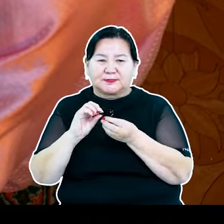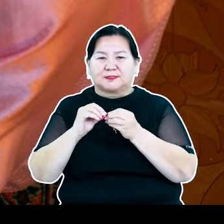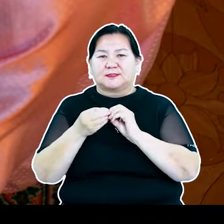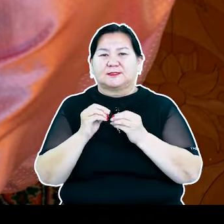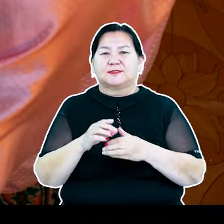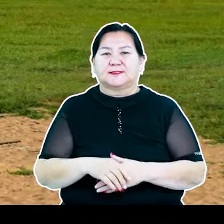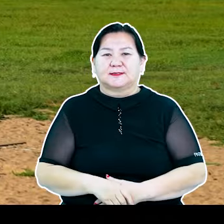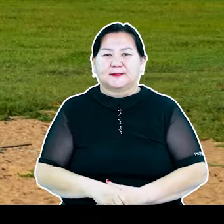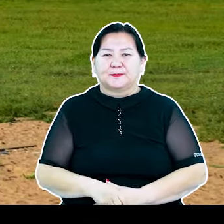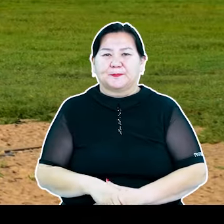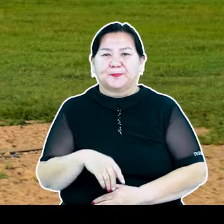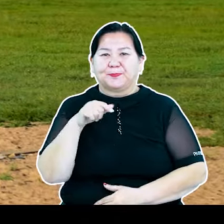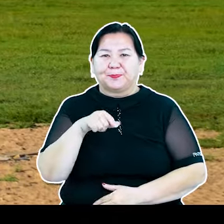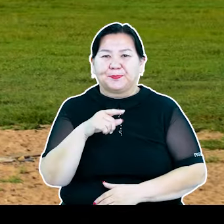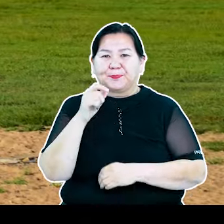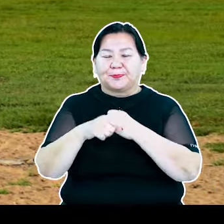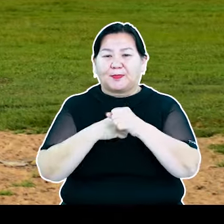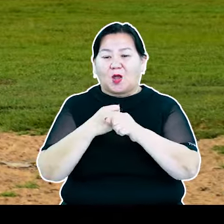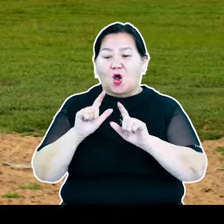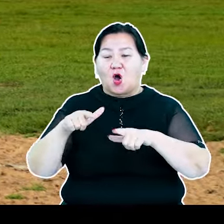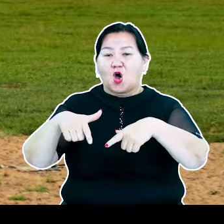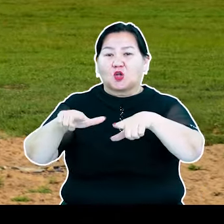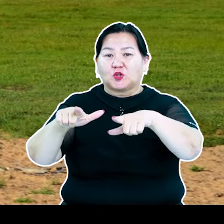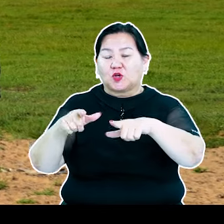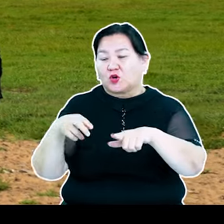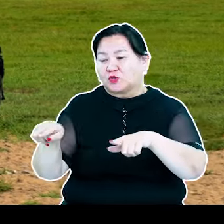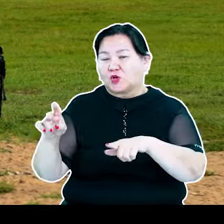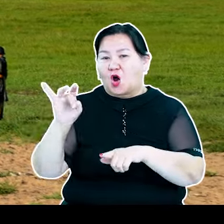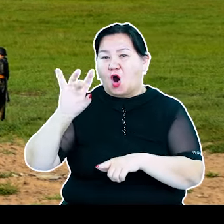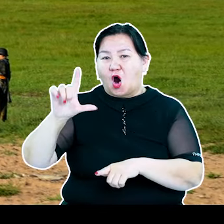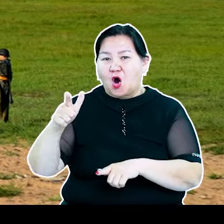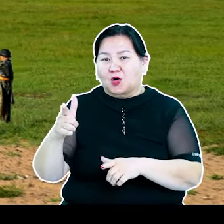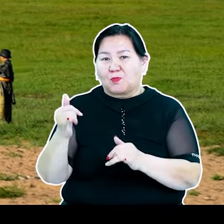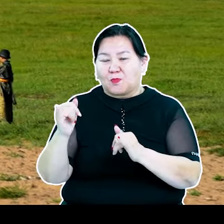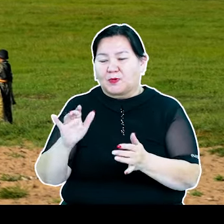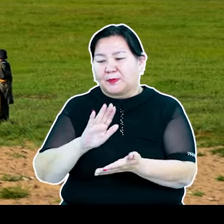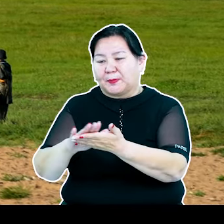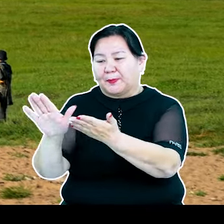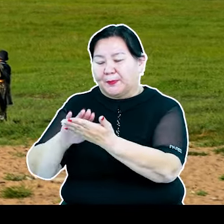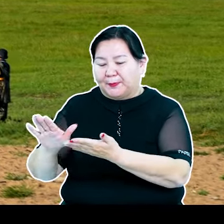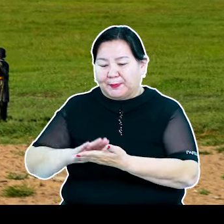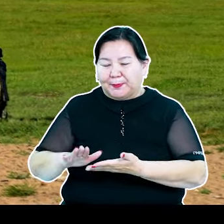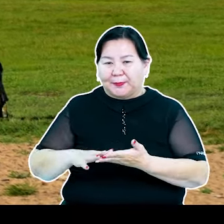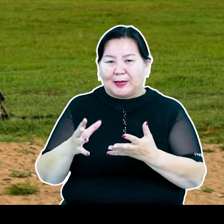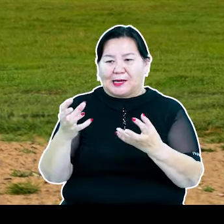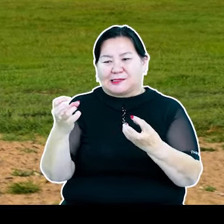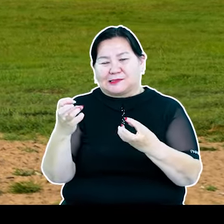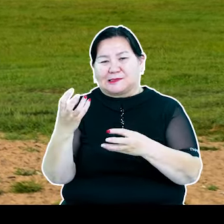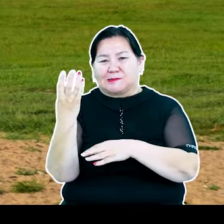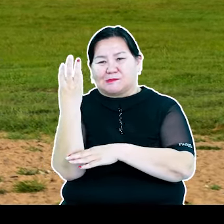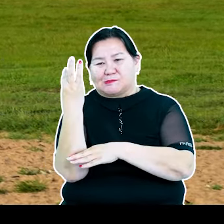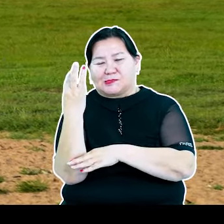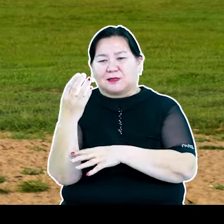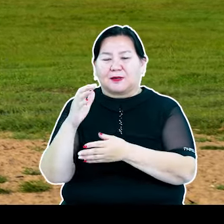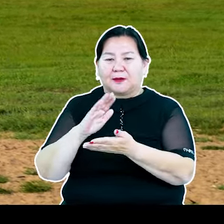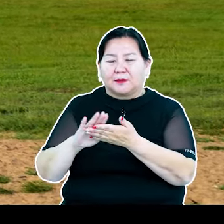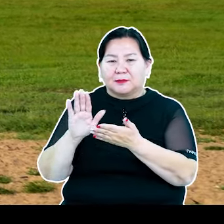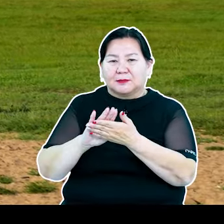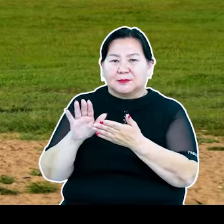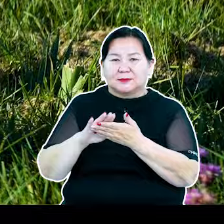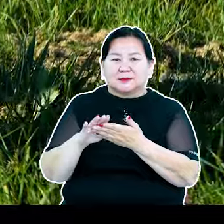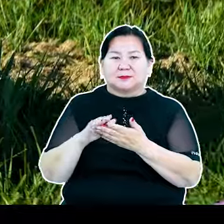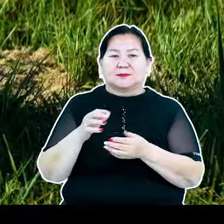тэрээ. Тэд ихлээд голынхоо орчмын хог бохирдлыг цэвэрлэж хатаж унсан мод бутыг